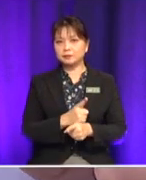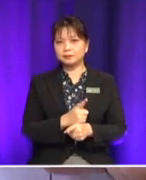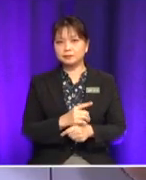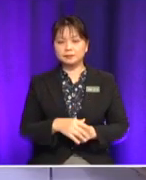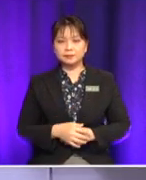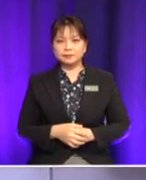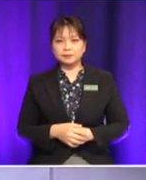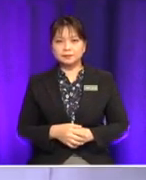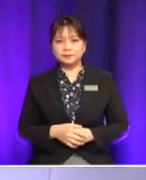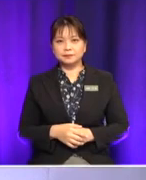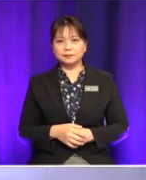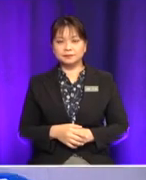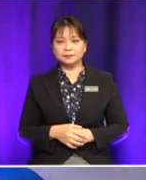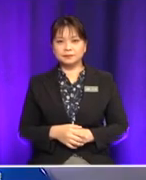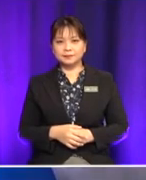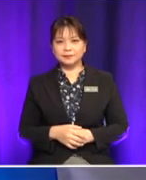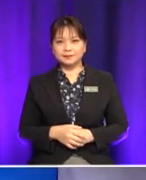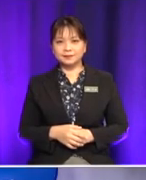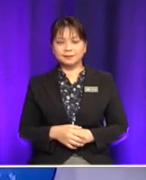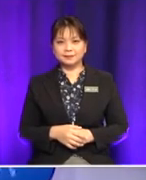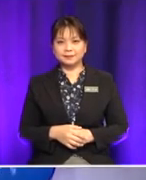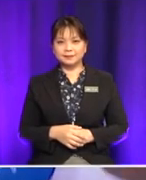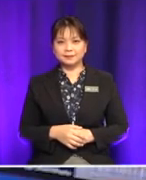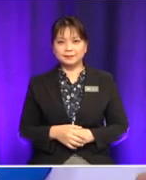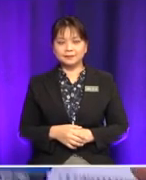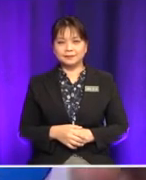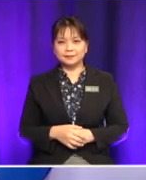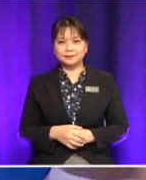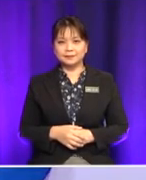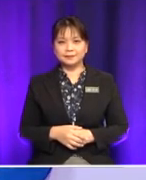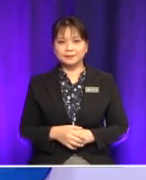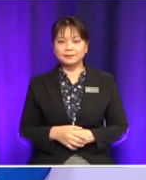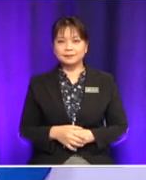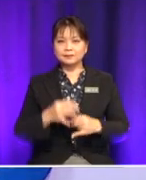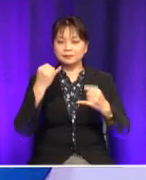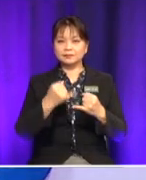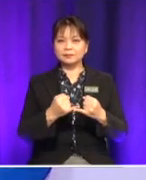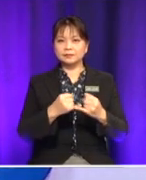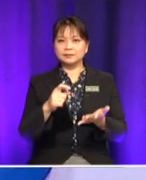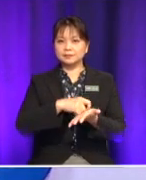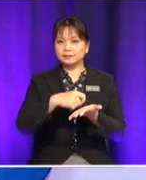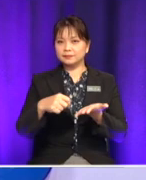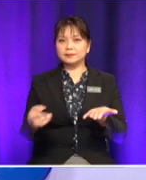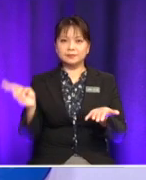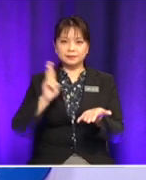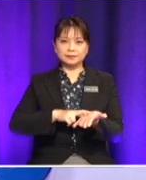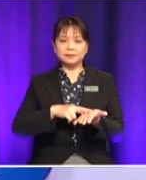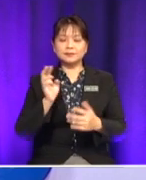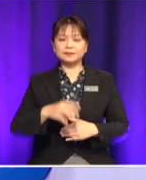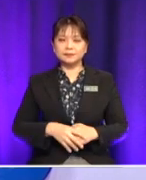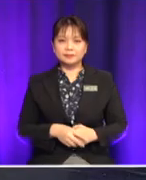mengangkat presisi dan juga membuat kesimpulan dan akhirnya menulis laporan